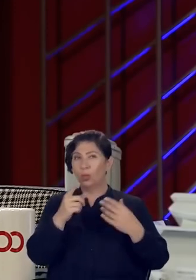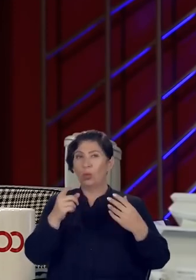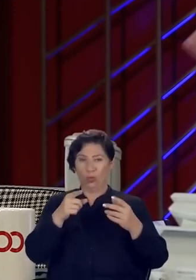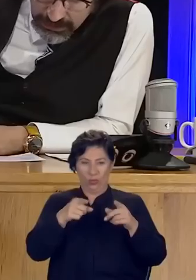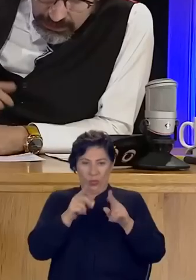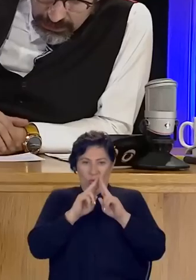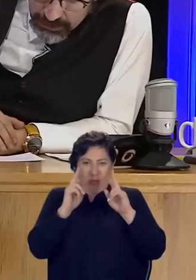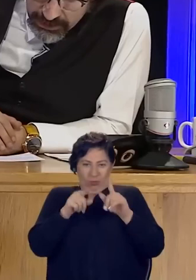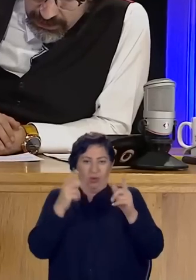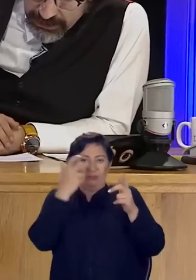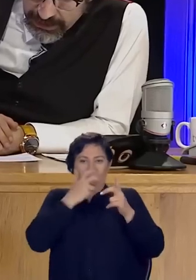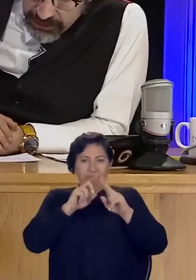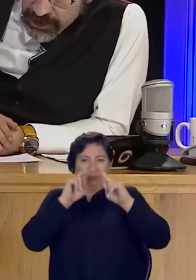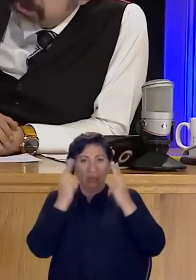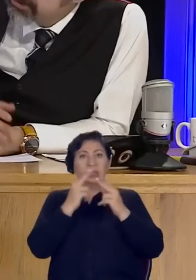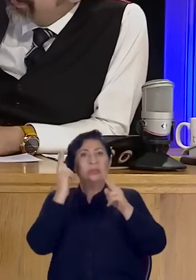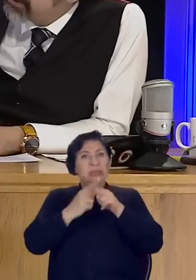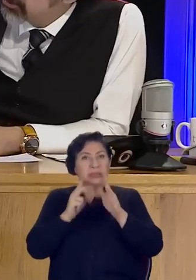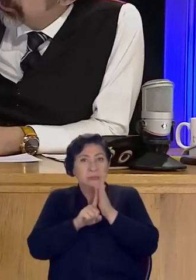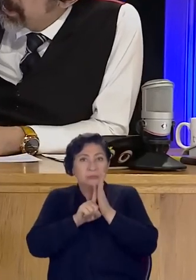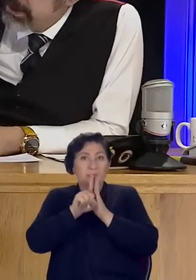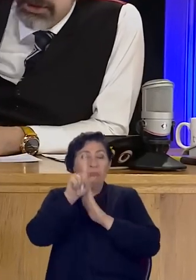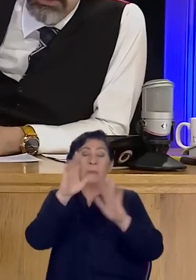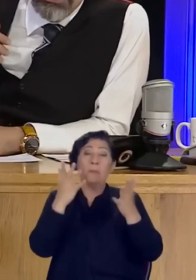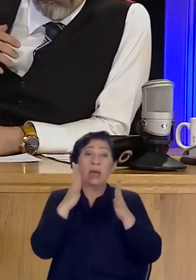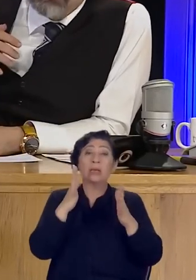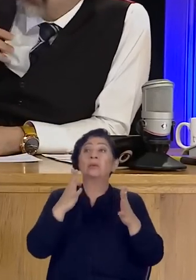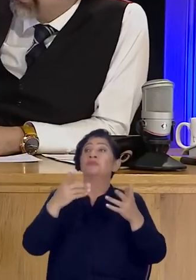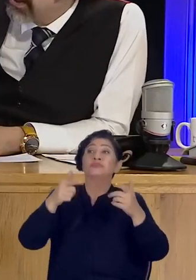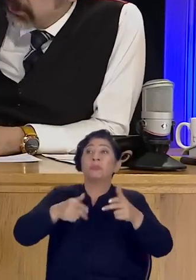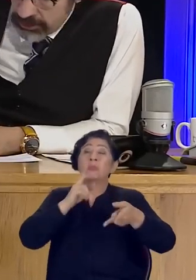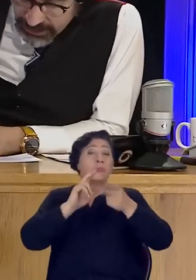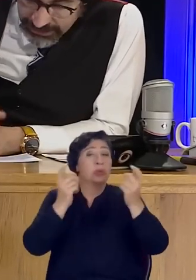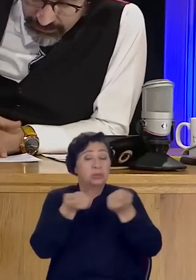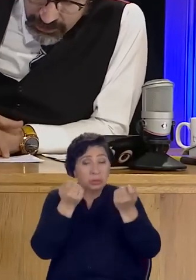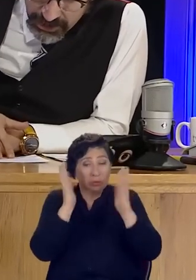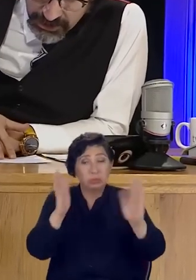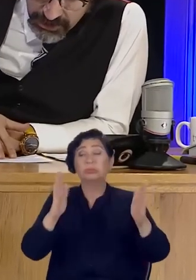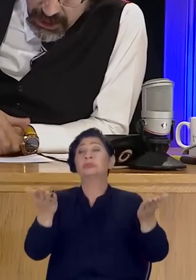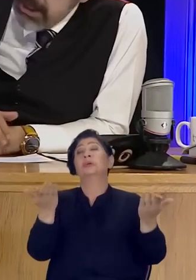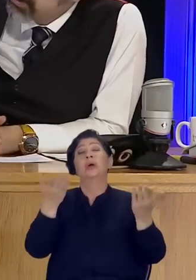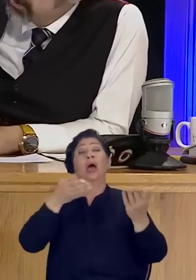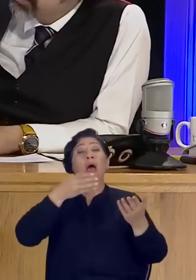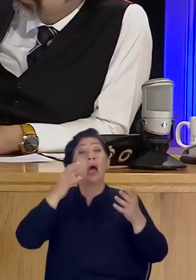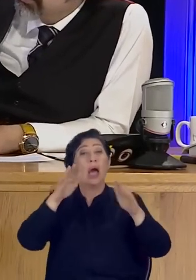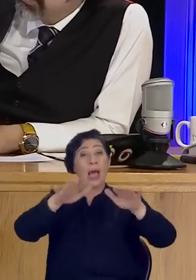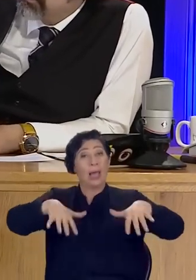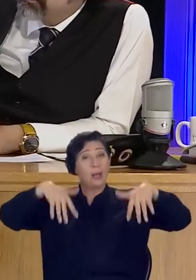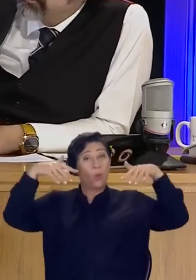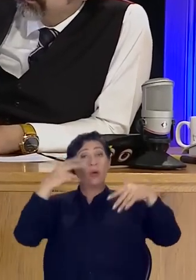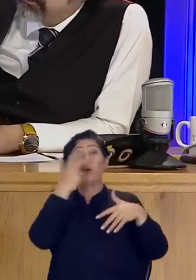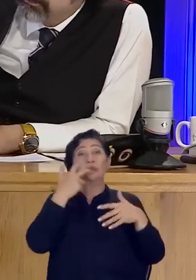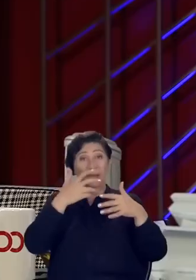gösteri dünyasında hızla ilerleyeceksiniz. Belki kulüplerde çalışacaksınız. Belki halk konserleri vereceksiniz. Hazır mısınız